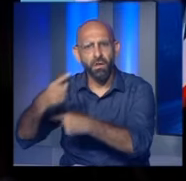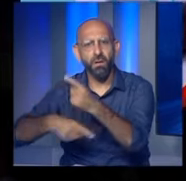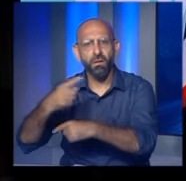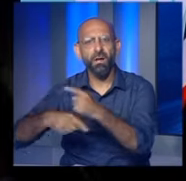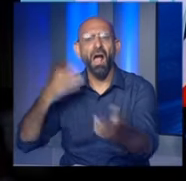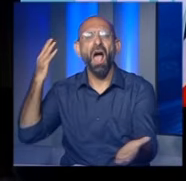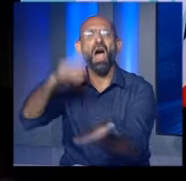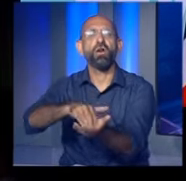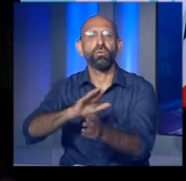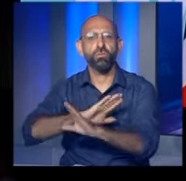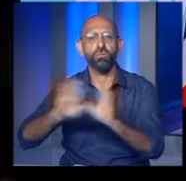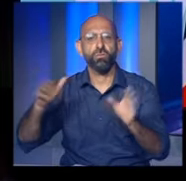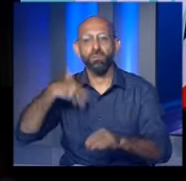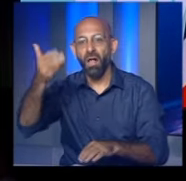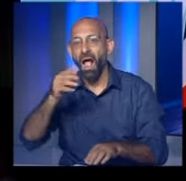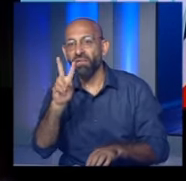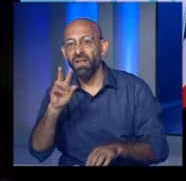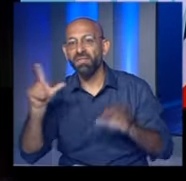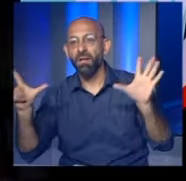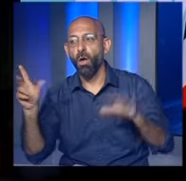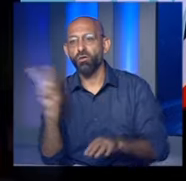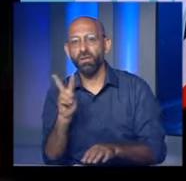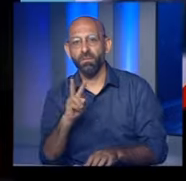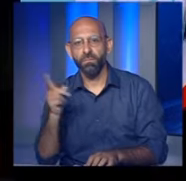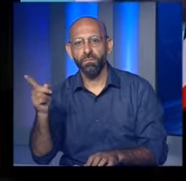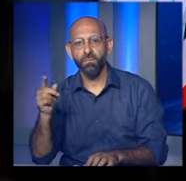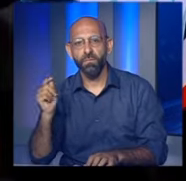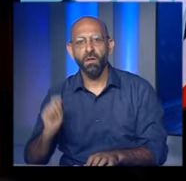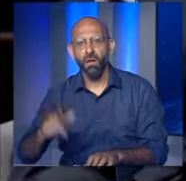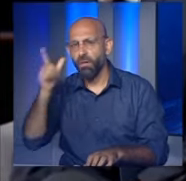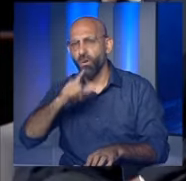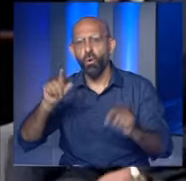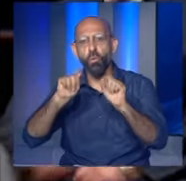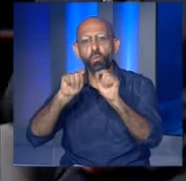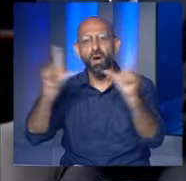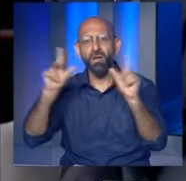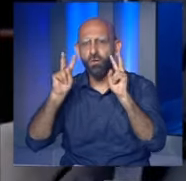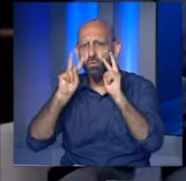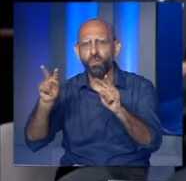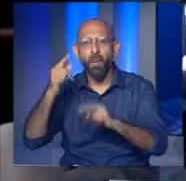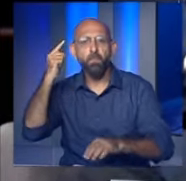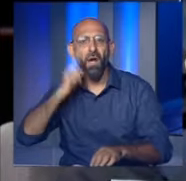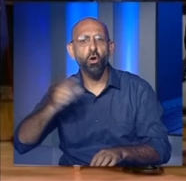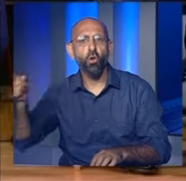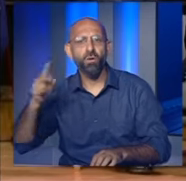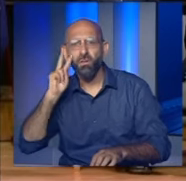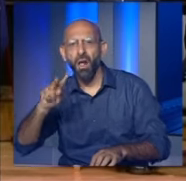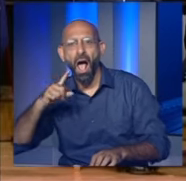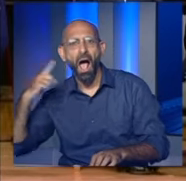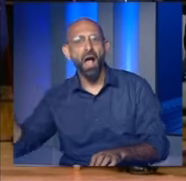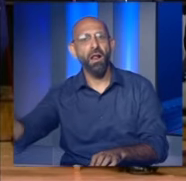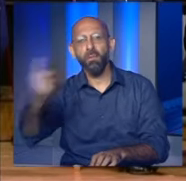حيث ذكر امانويل ماكرو انه سيواصل رئاسته حتى نهايه فتره ولايته في عام 2027 في حين اشار